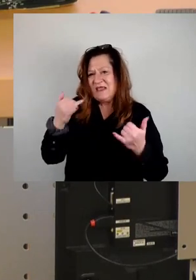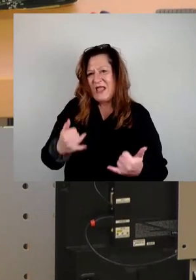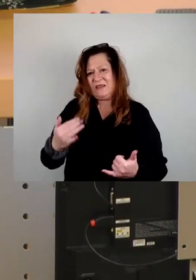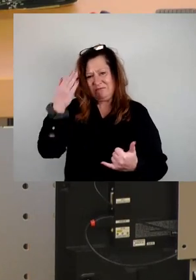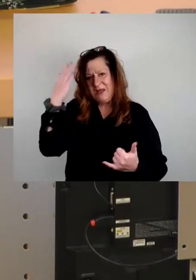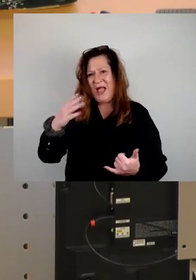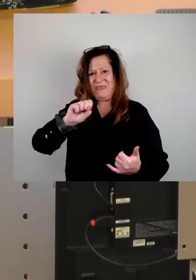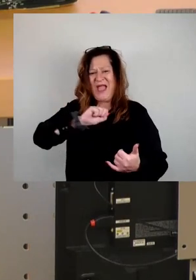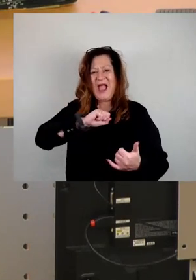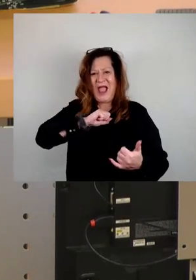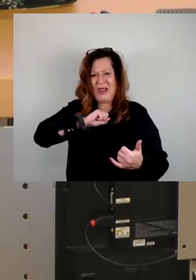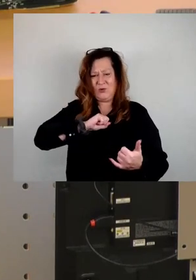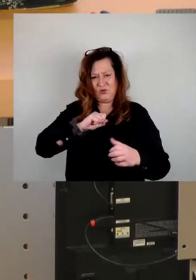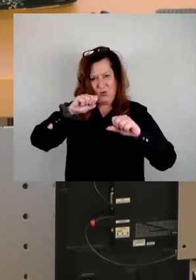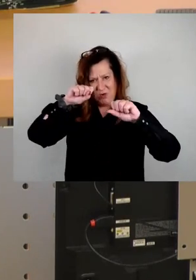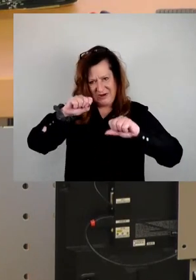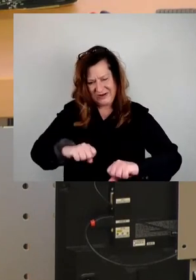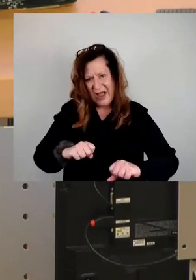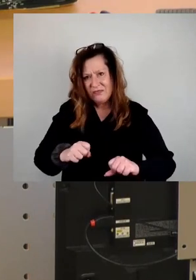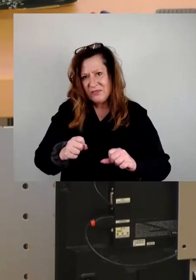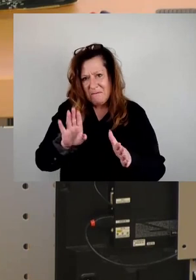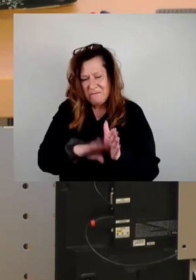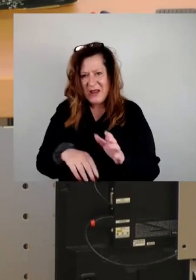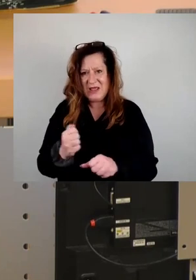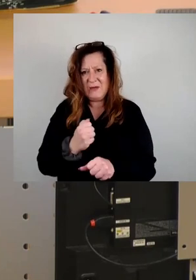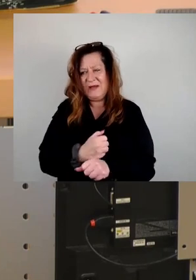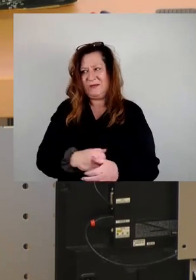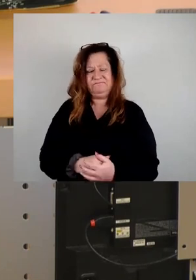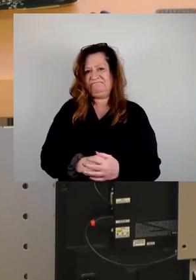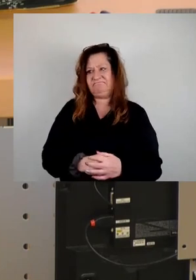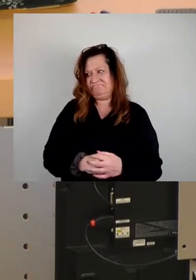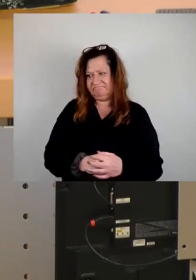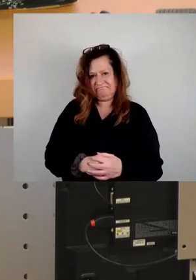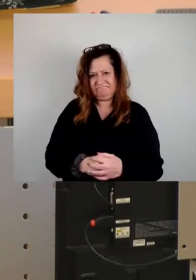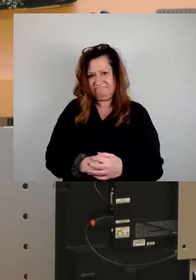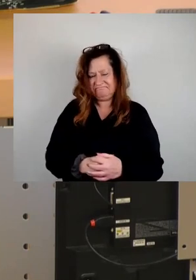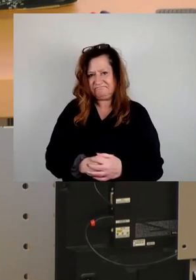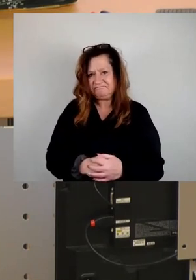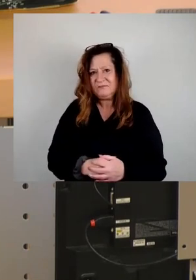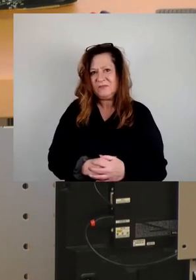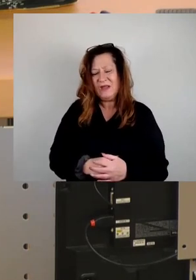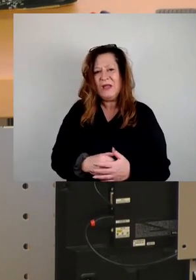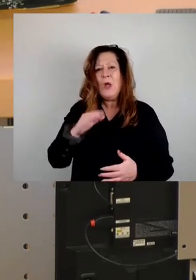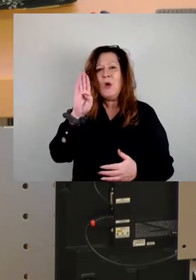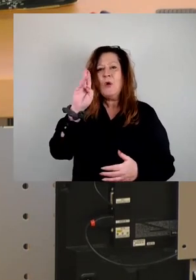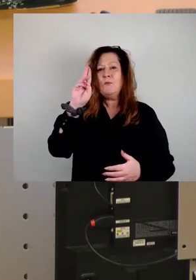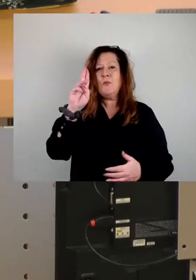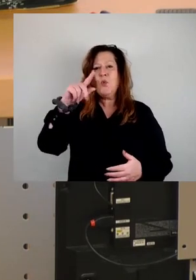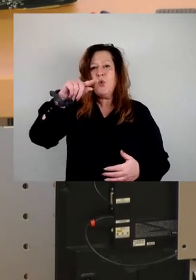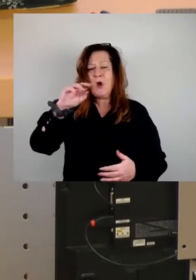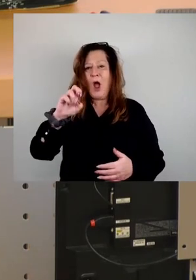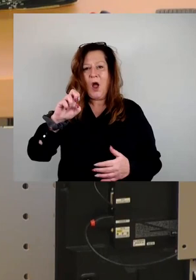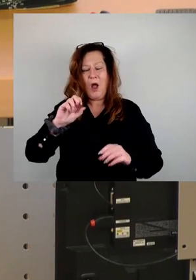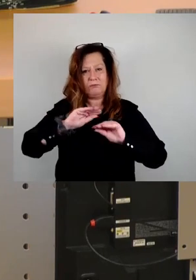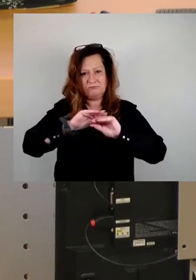lügt sich wirklich in die Tasche. Das Ganze ist ausverhandelt worden, bevor die Buga bekannt wurde. Und wenn wir das jetzt nochmal